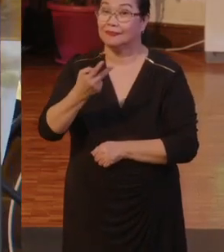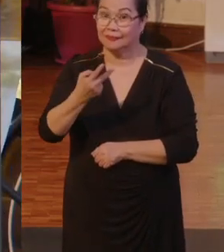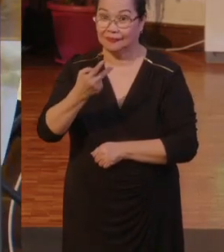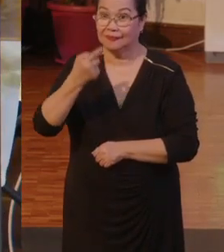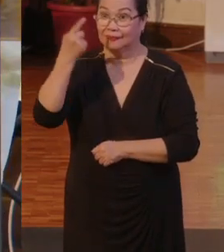Choose this day whom you will serve. Sino ba ang inyong paglilingkuran? Alam nyo, kung hindi